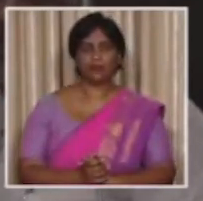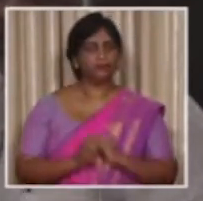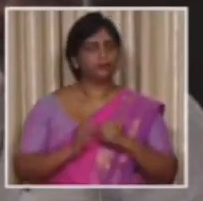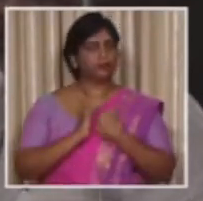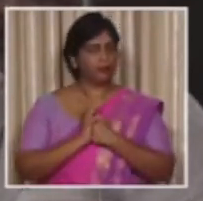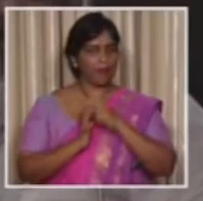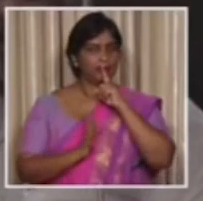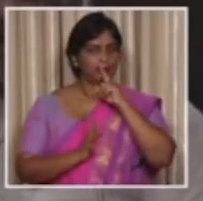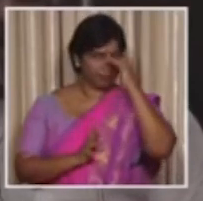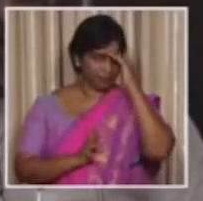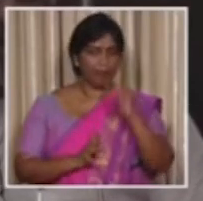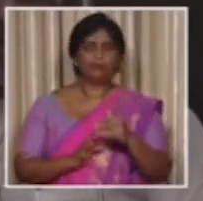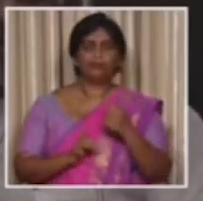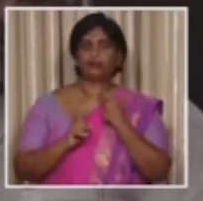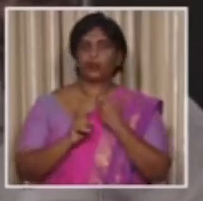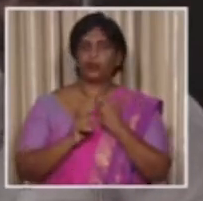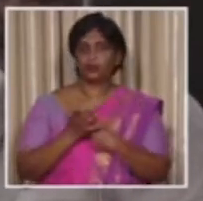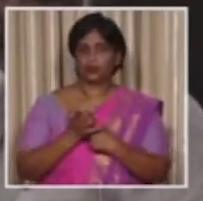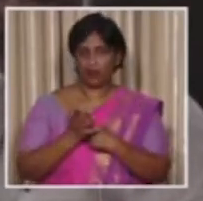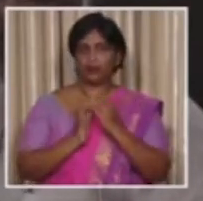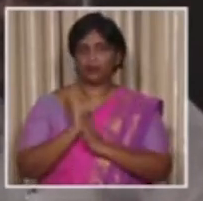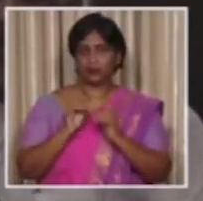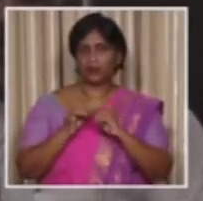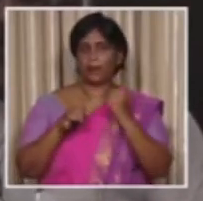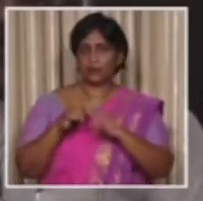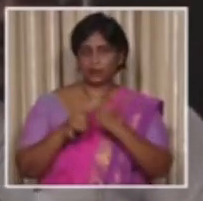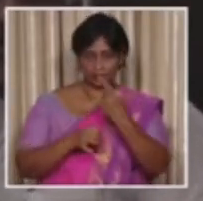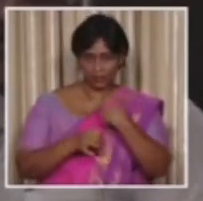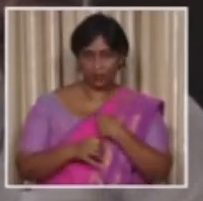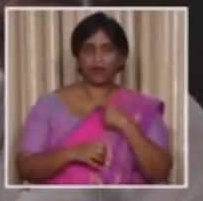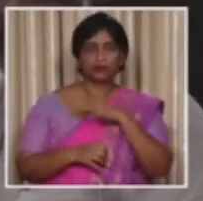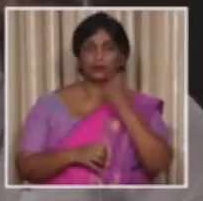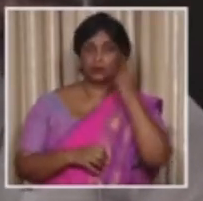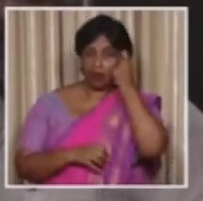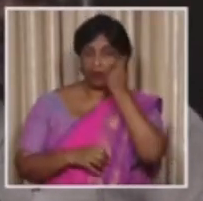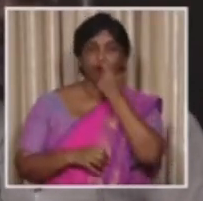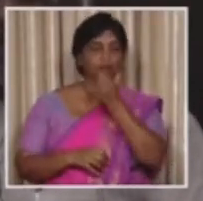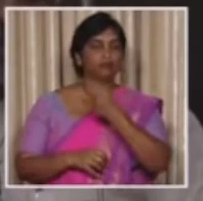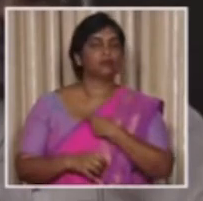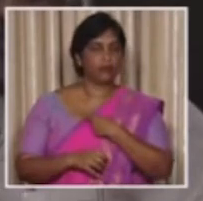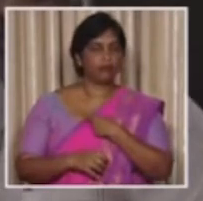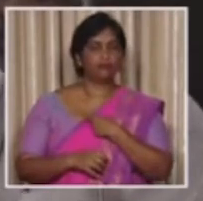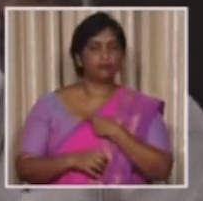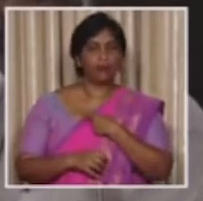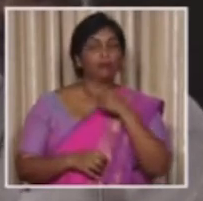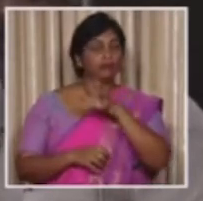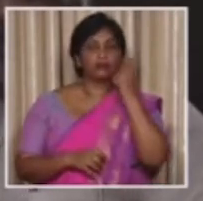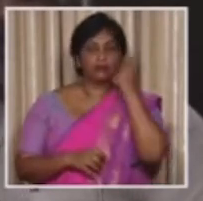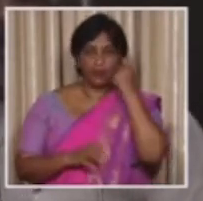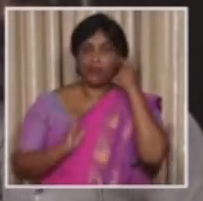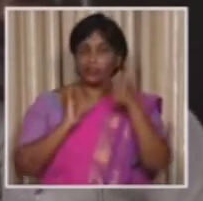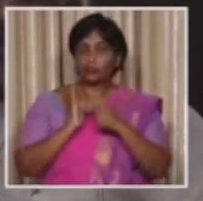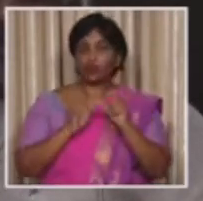කතානායක තුමනි, ගරු රෝහිණි කවරත්න මන්ත්‍රීතුමනි, තාම වැදගත් ප්‍රශ්නයක් ඇහුවා. එතුමේ යෝජනාවක් ඉදිරිපත් කළා ප්‍රශ්නකට වඩා. ඒ යෝජනාව